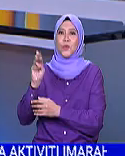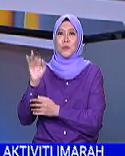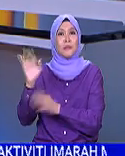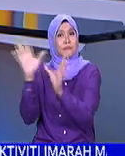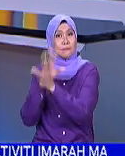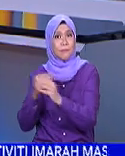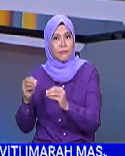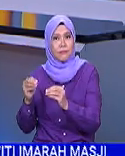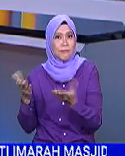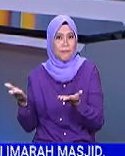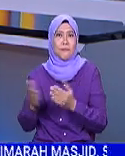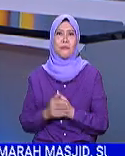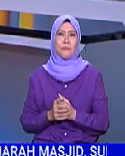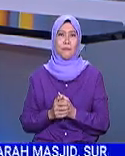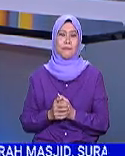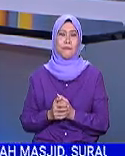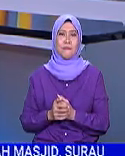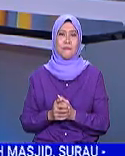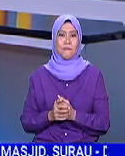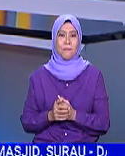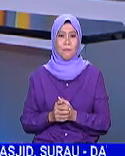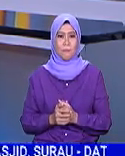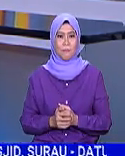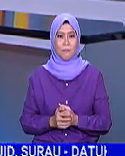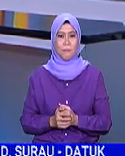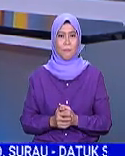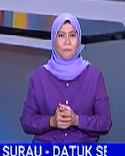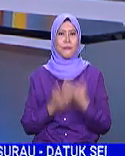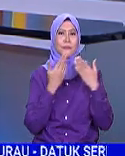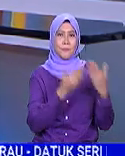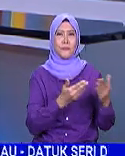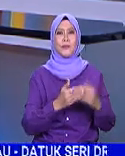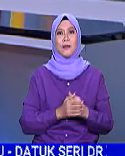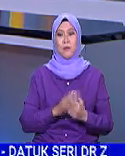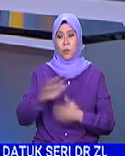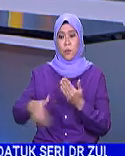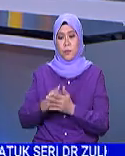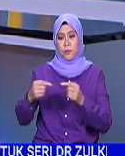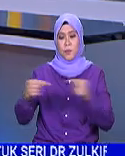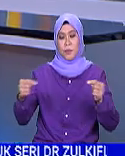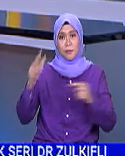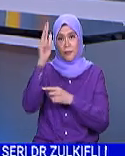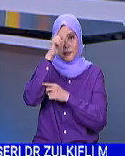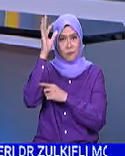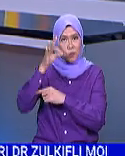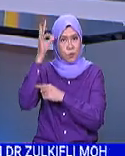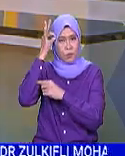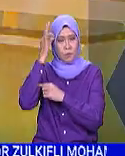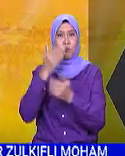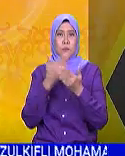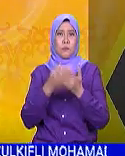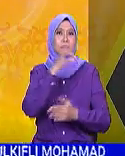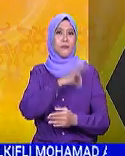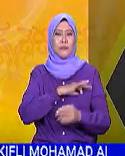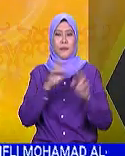pelantikan tersebut hai hai yo yo Farha Segala keputusan kerajaan persekutuan yang membawa kebaikan